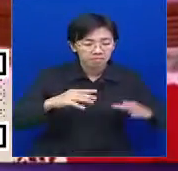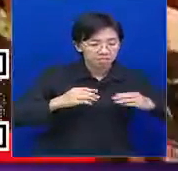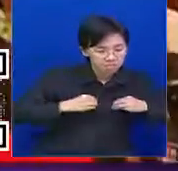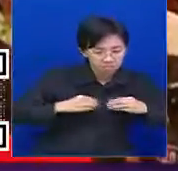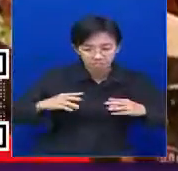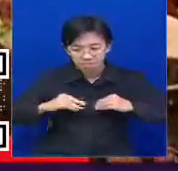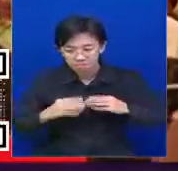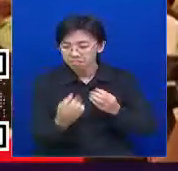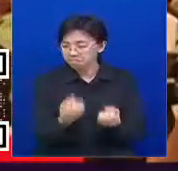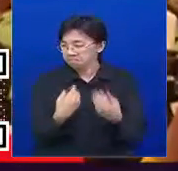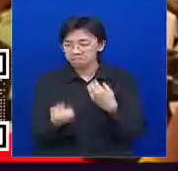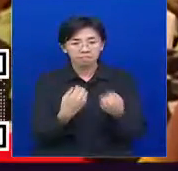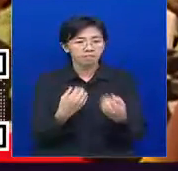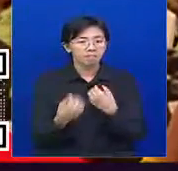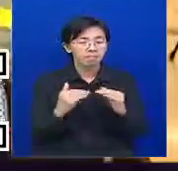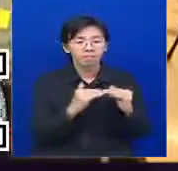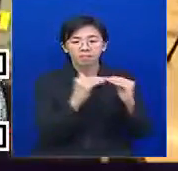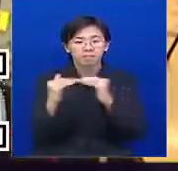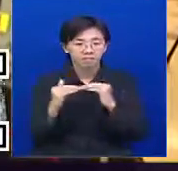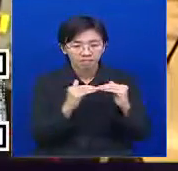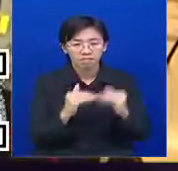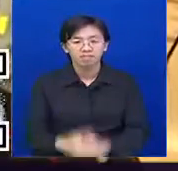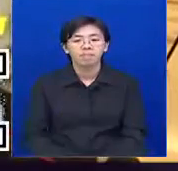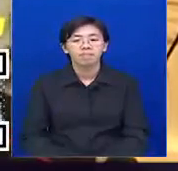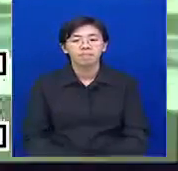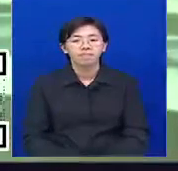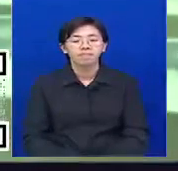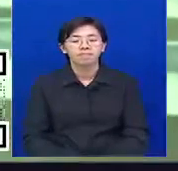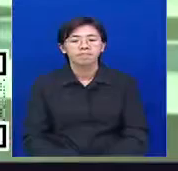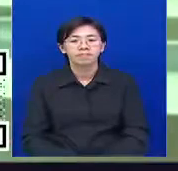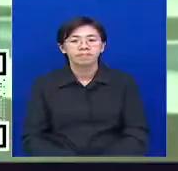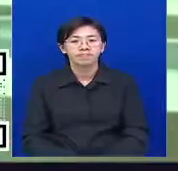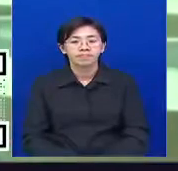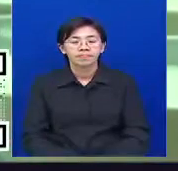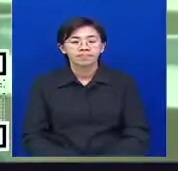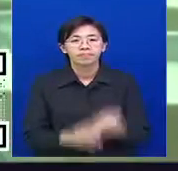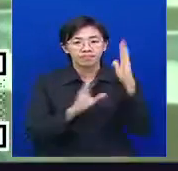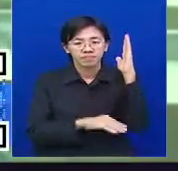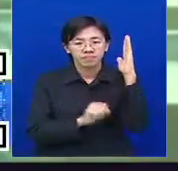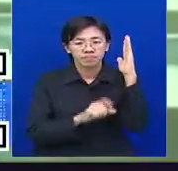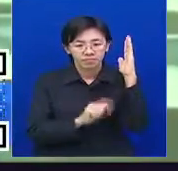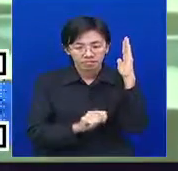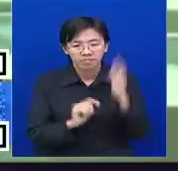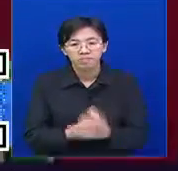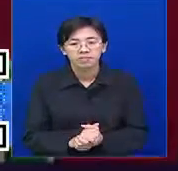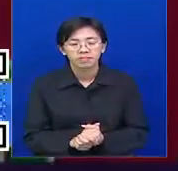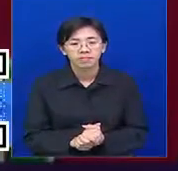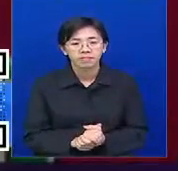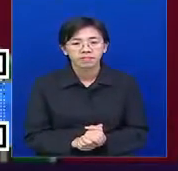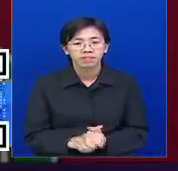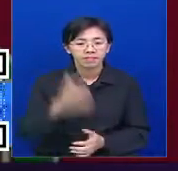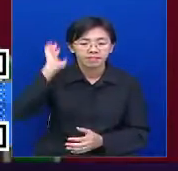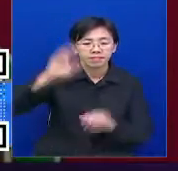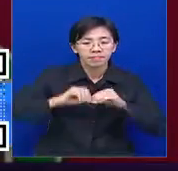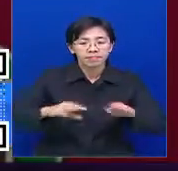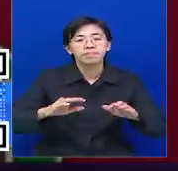ไม่เห็นชอบได้แสดงความคิดเห็นอย่างเท่าเทียมกันด้วยค่ะและที่จังหวัดสตูลดึงผู้นำศาสนาเข้าร่วมโครงการประชาสัมพันธ์การออก